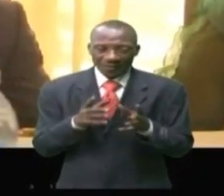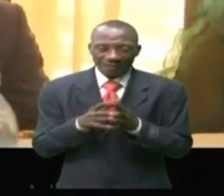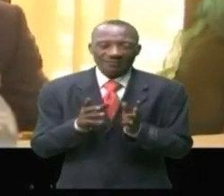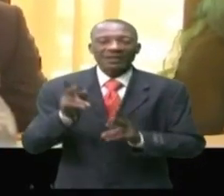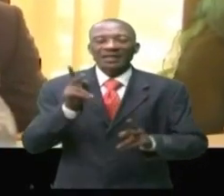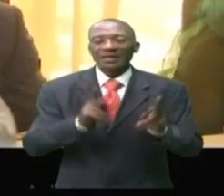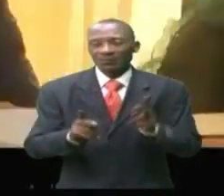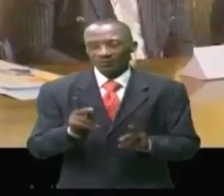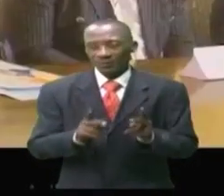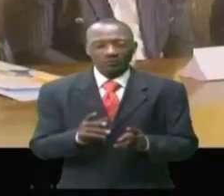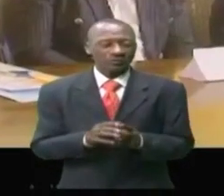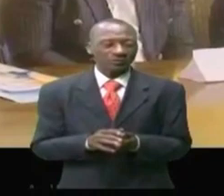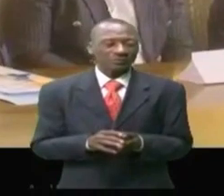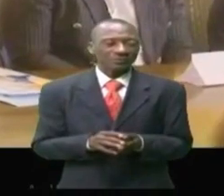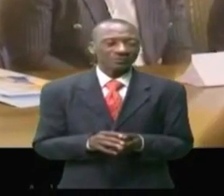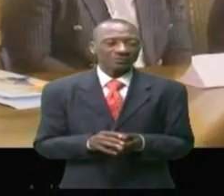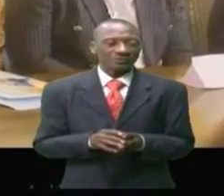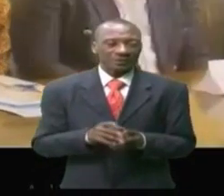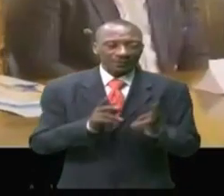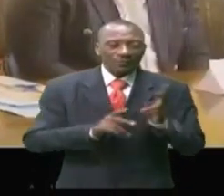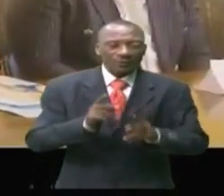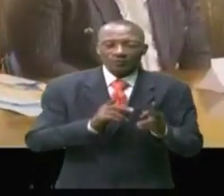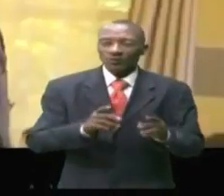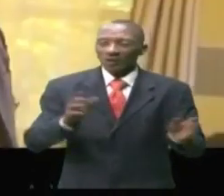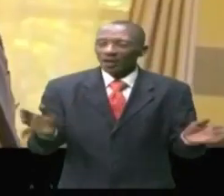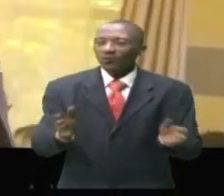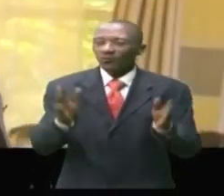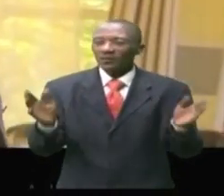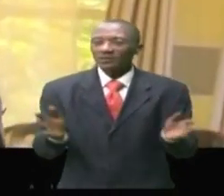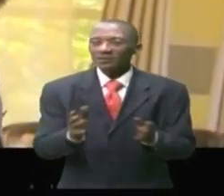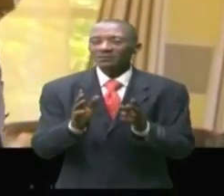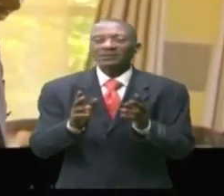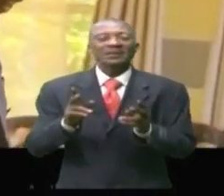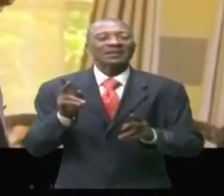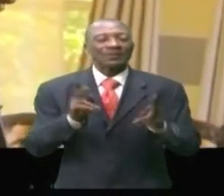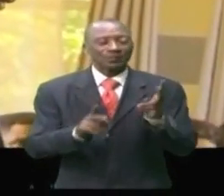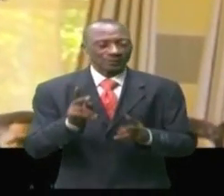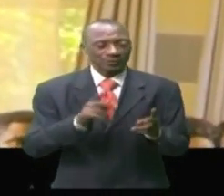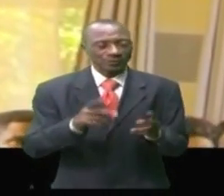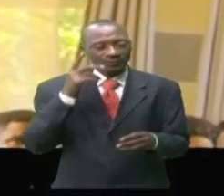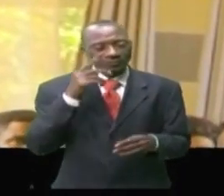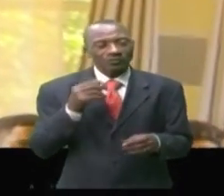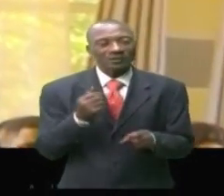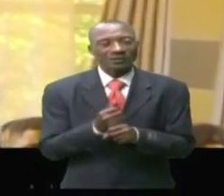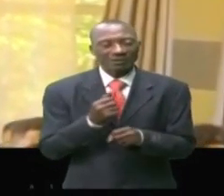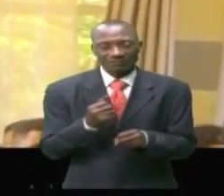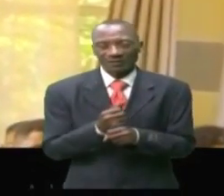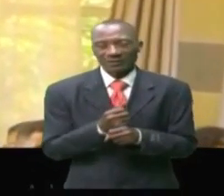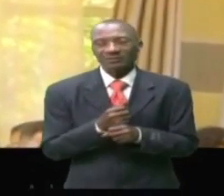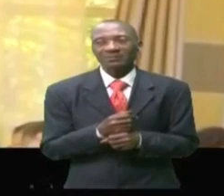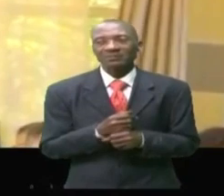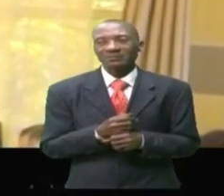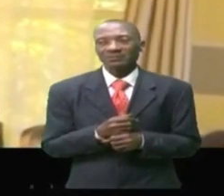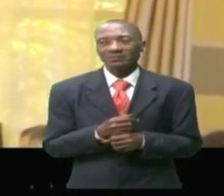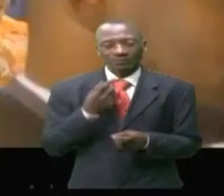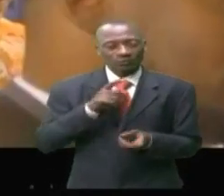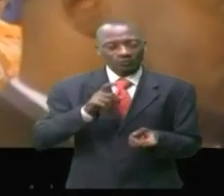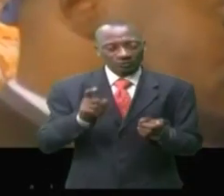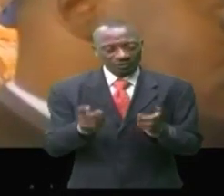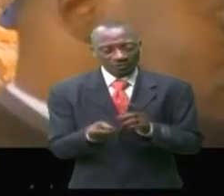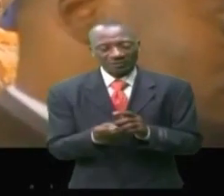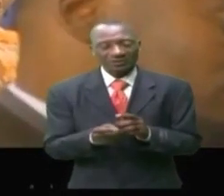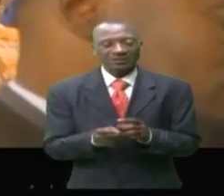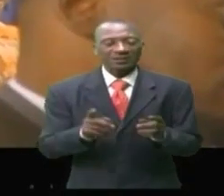l'OCC à Nitouri. Le délégué syndical provincial AI de cette entreprise, Thierry Logo, a loué l'esprit de management